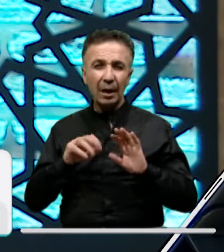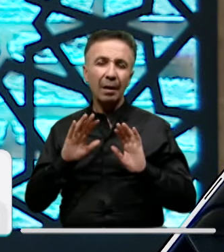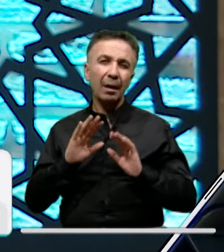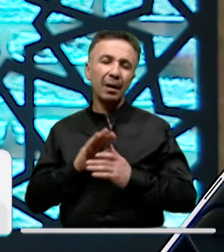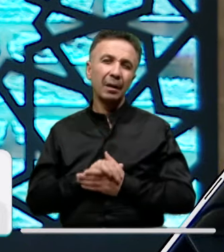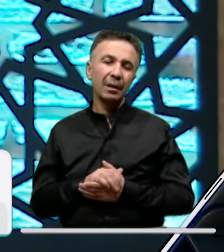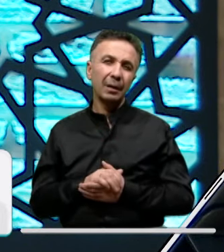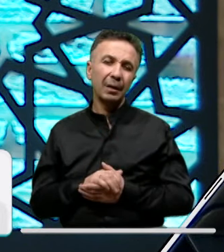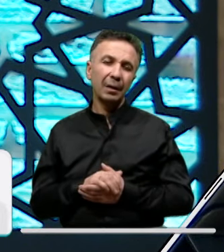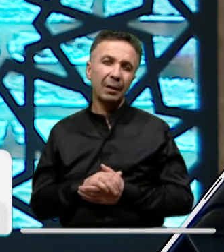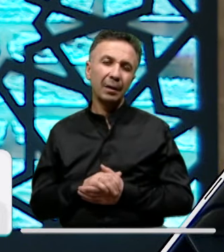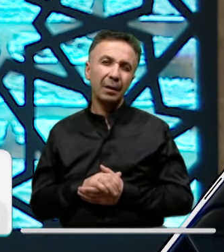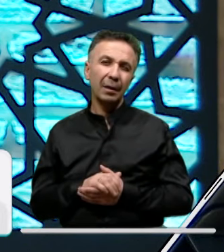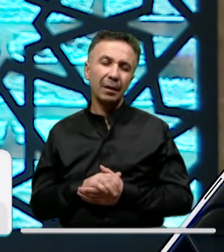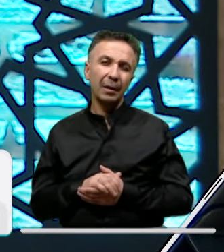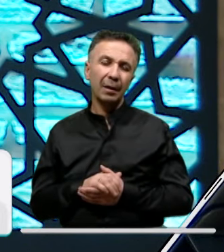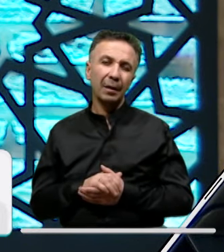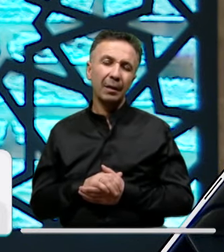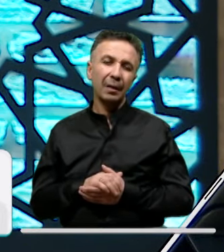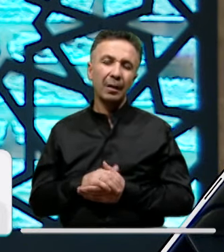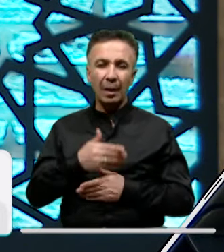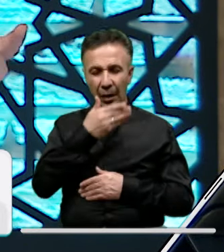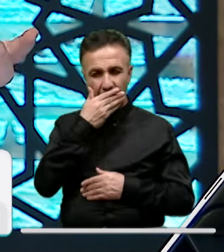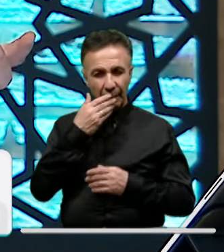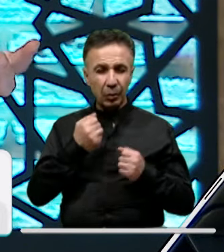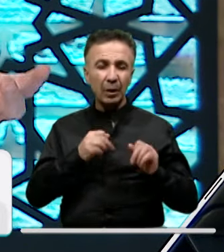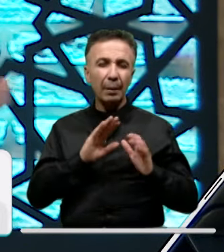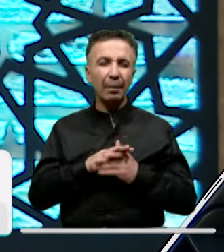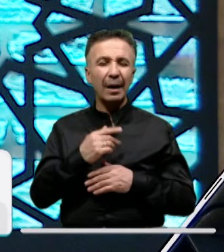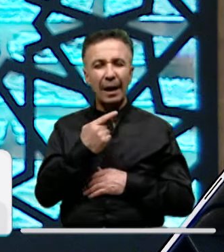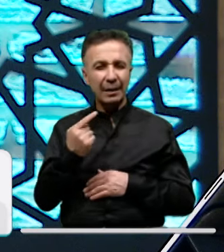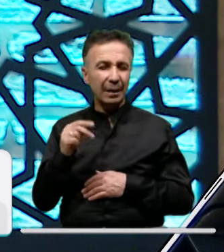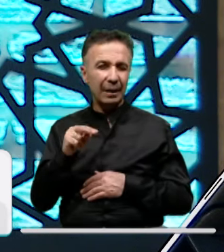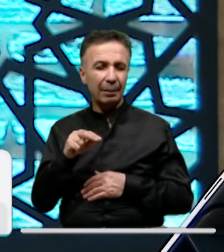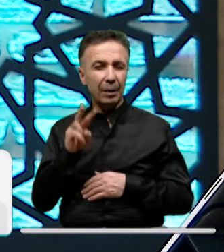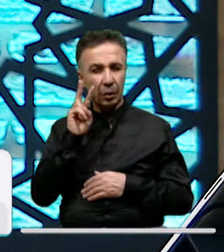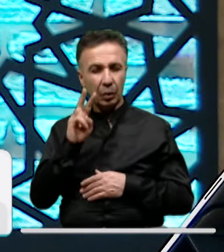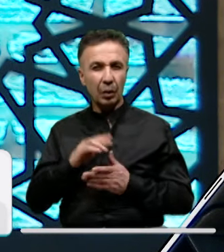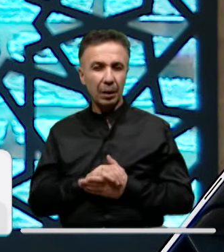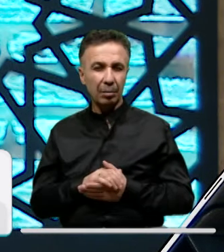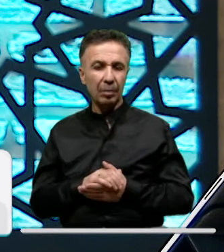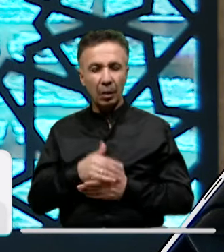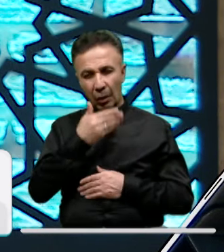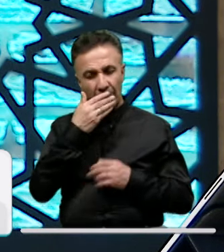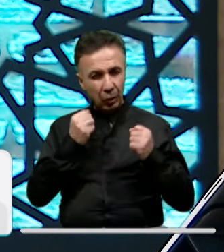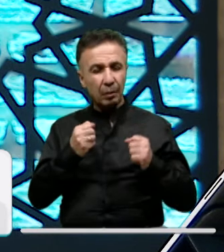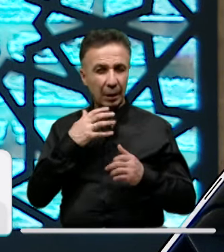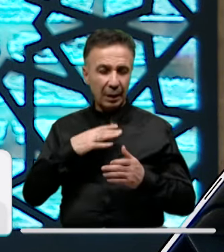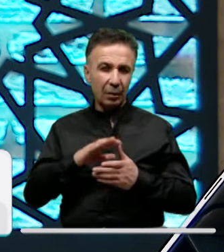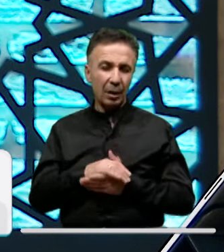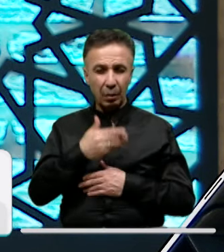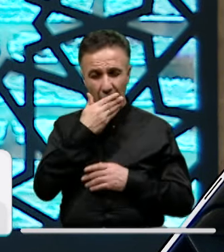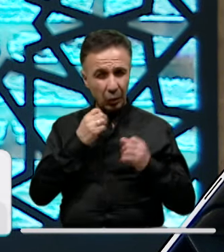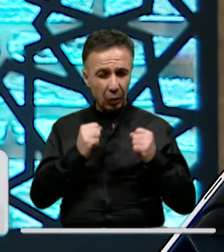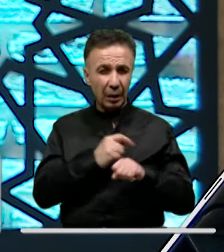yerine getirmiş olduklarına inanmıyorlar gibi hocam. Yani oruç tutamamak onlar için bir eksiklik gibi geliyor. Haliyle tutmak istiyorlar. Bu sefer tutunca